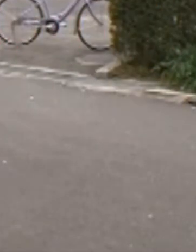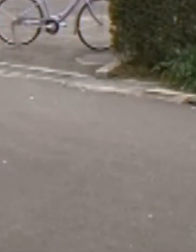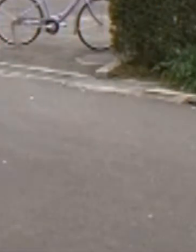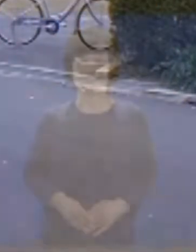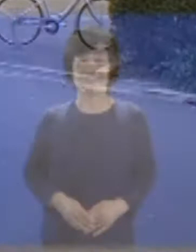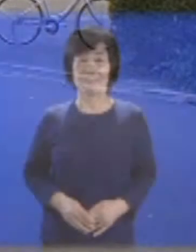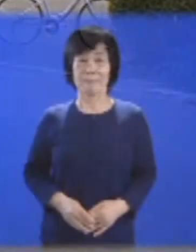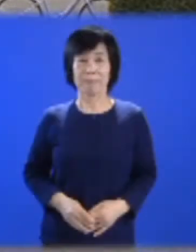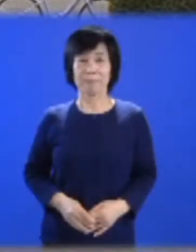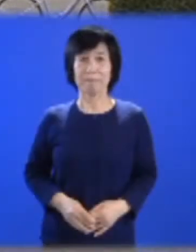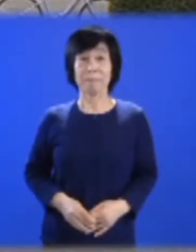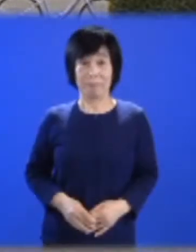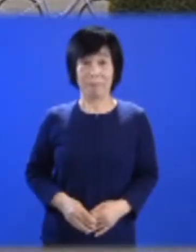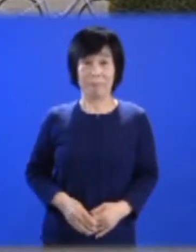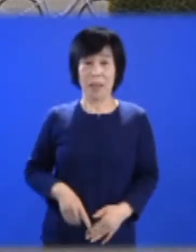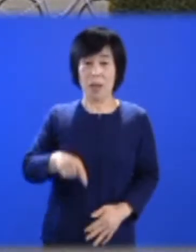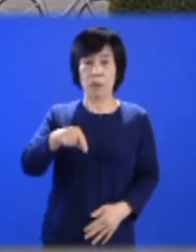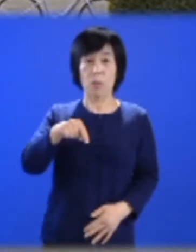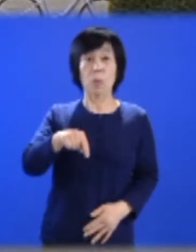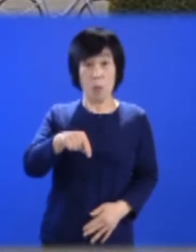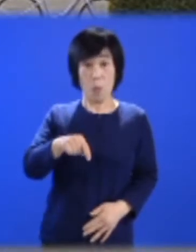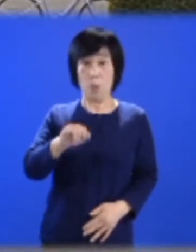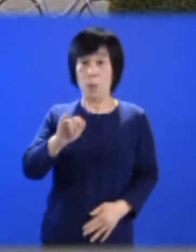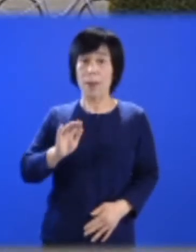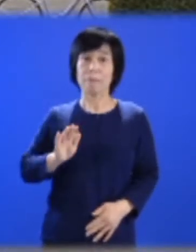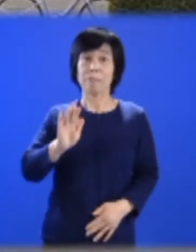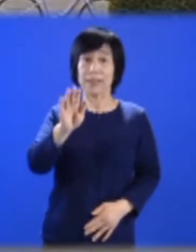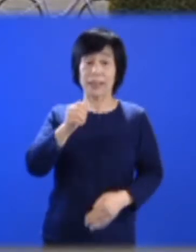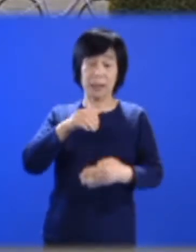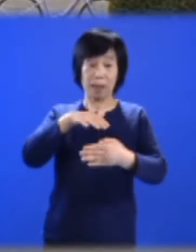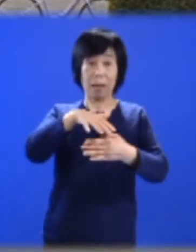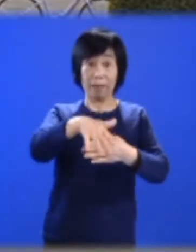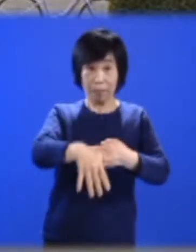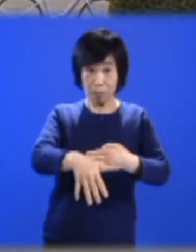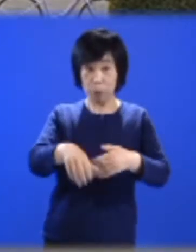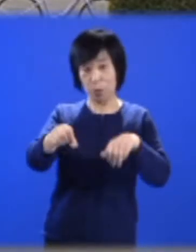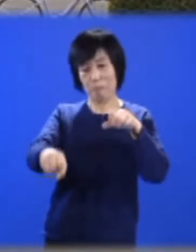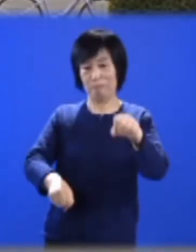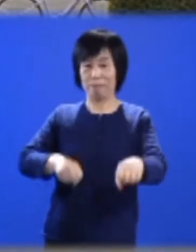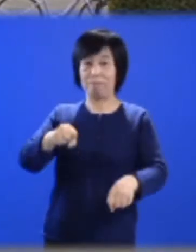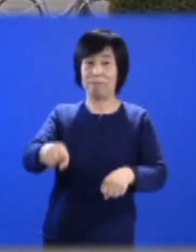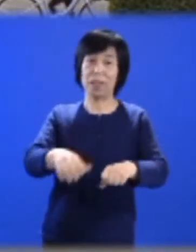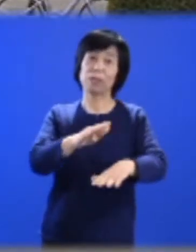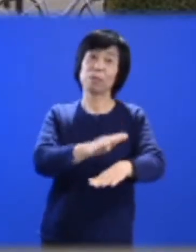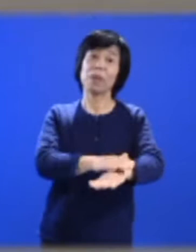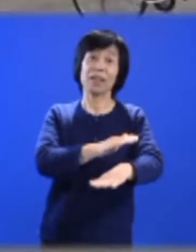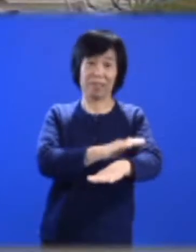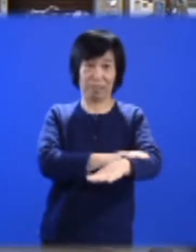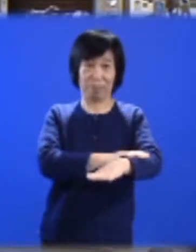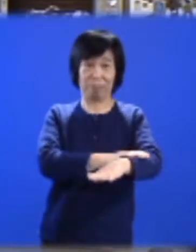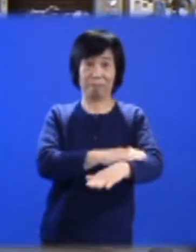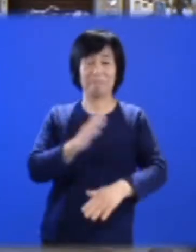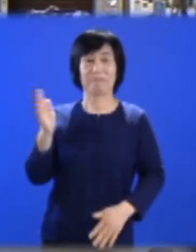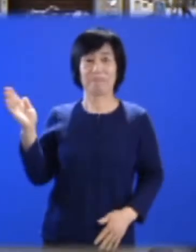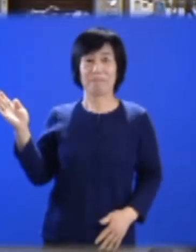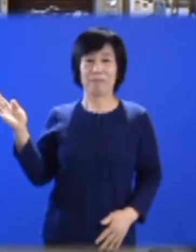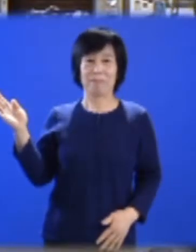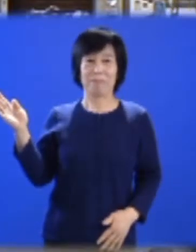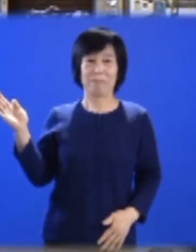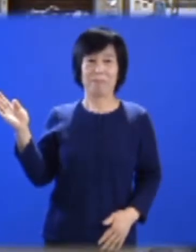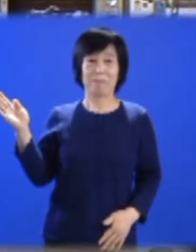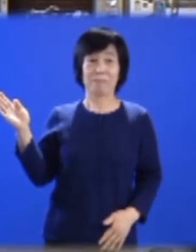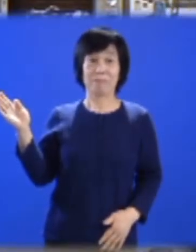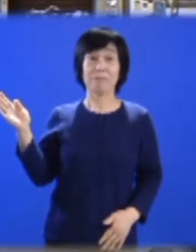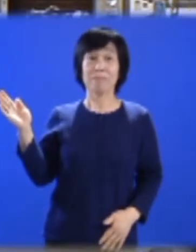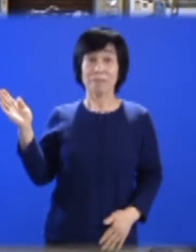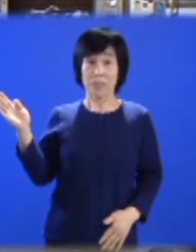ー。続いてはここ伊坂ダムサイクルパークです。伊坂ダムサ